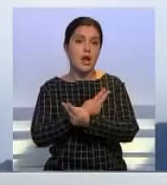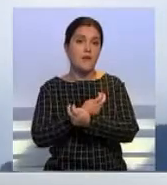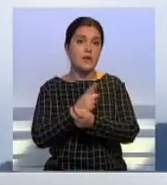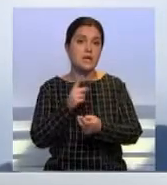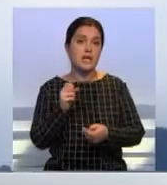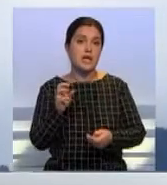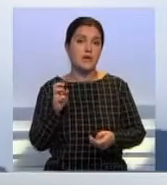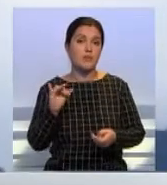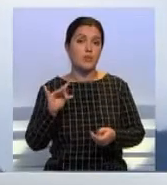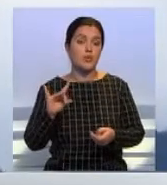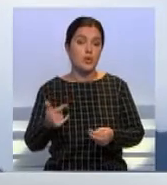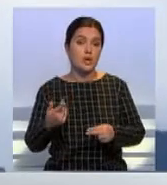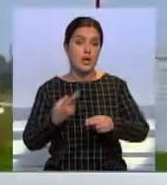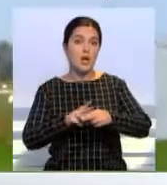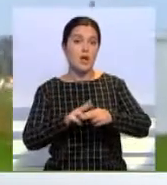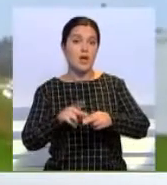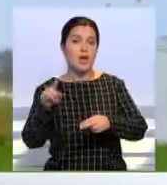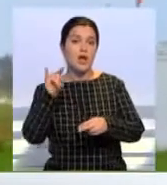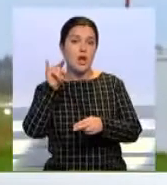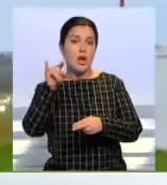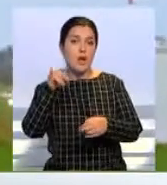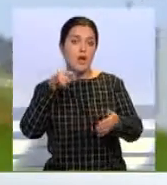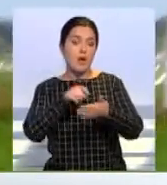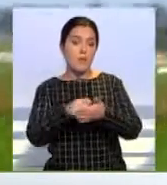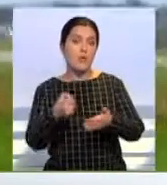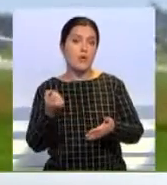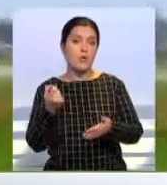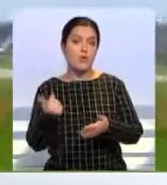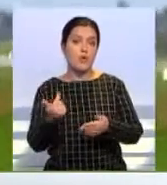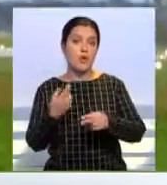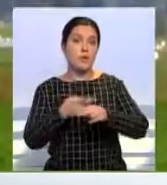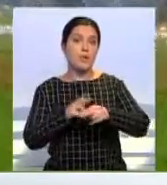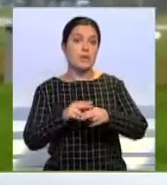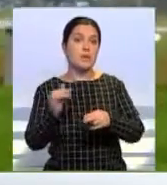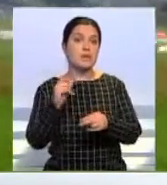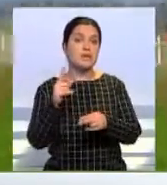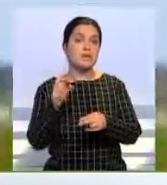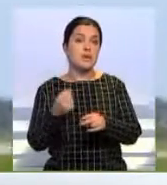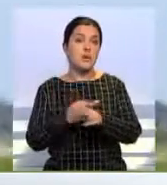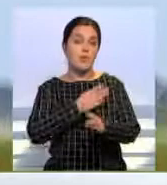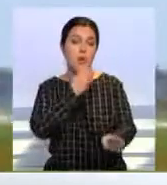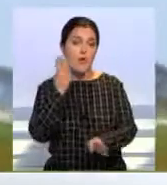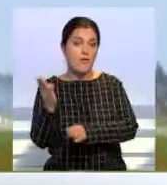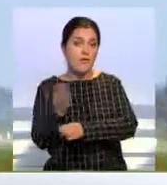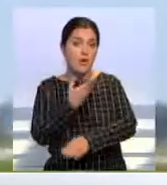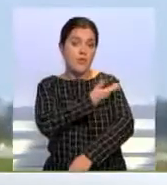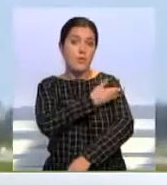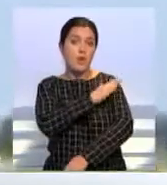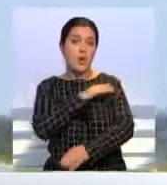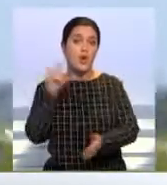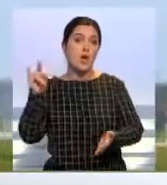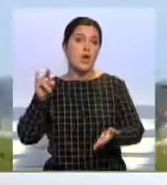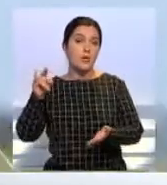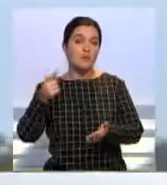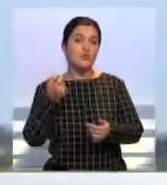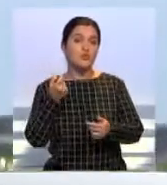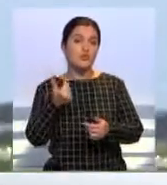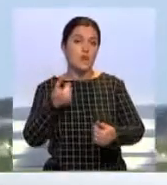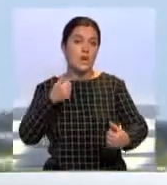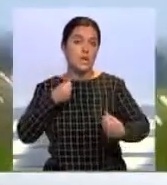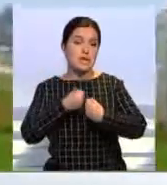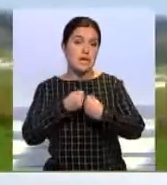зальцбурге едва не произошла авиакатастрофа из-за сильных порывов ветра польской лайнер при посадке чуть не разбился о землю